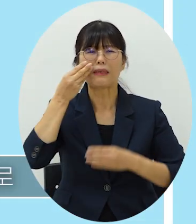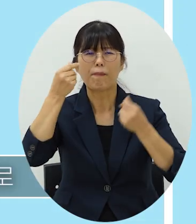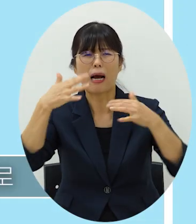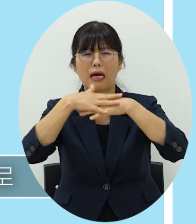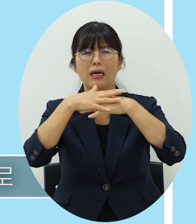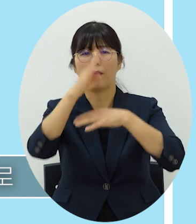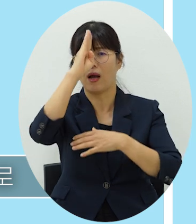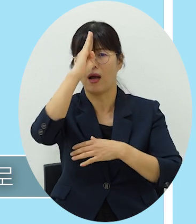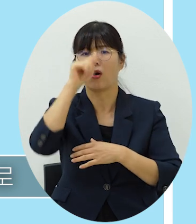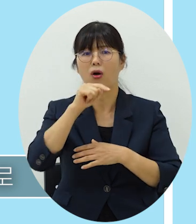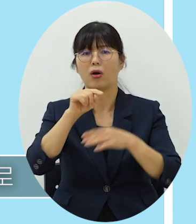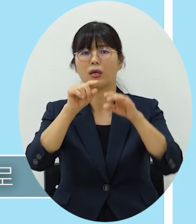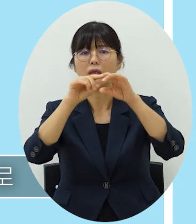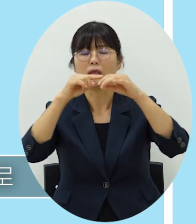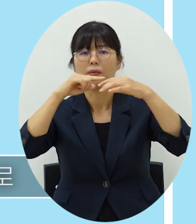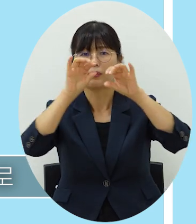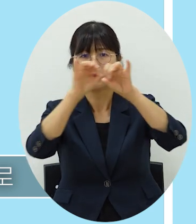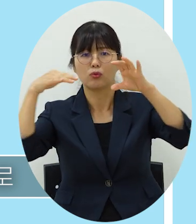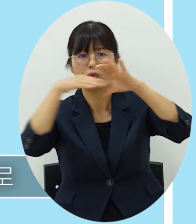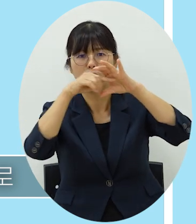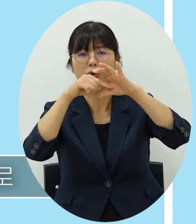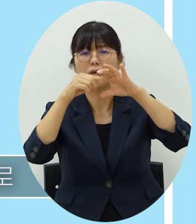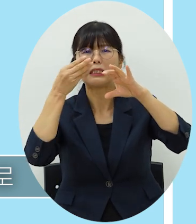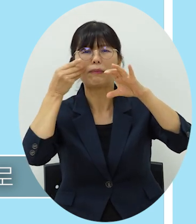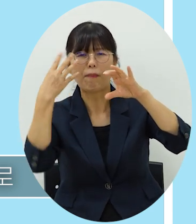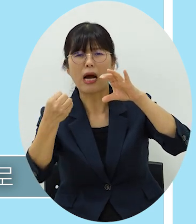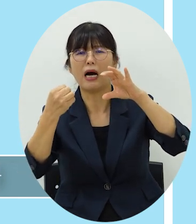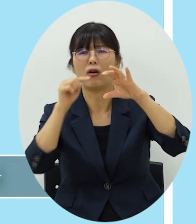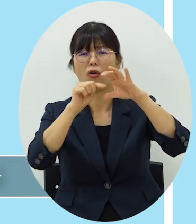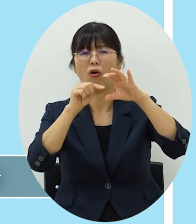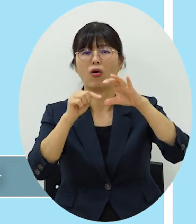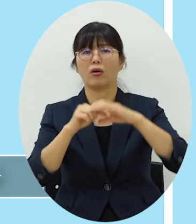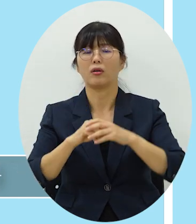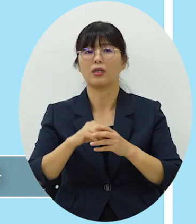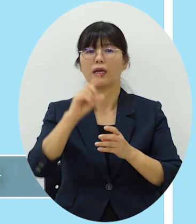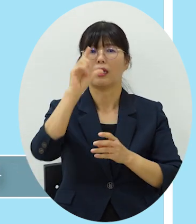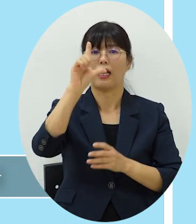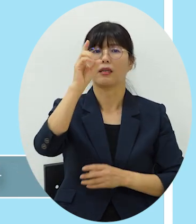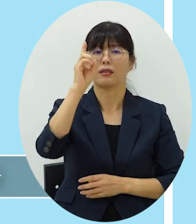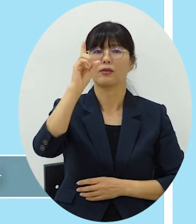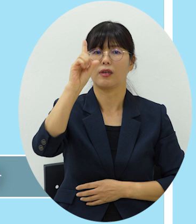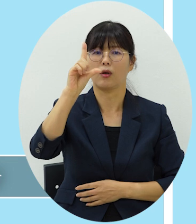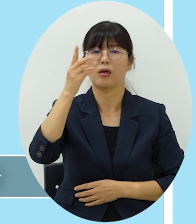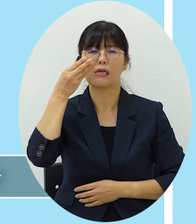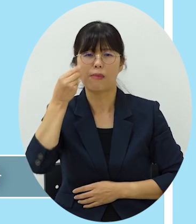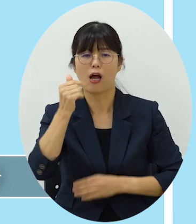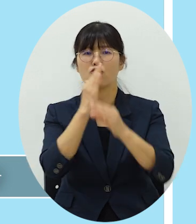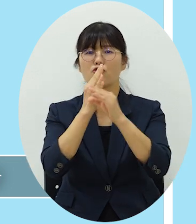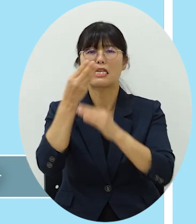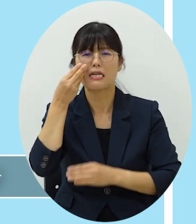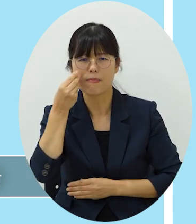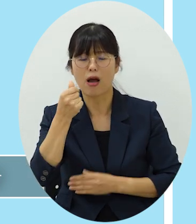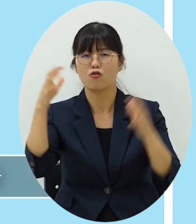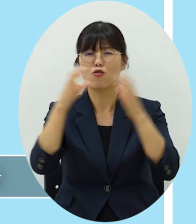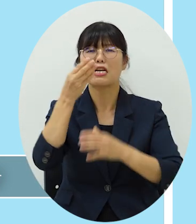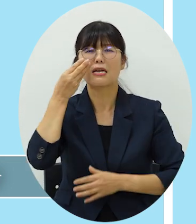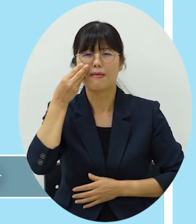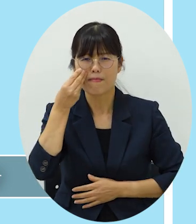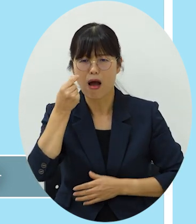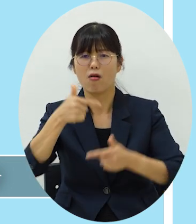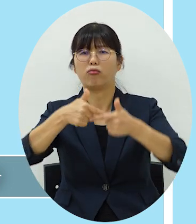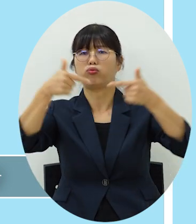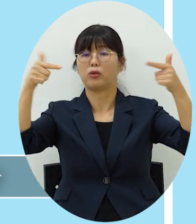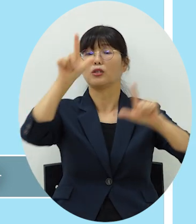이상지질혈증이란 혈액 속에 지질 또는 지방 성분이 많아진 상태로 LDL 콜레스테롤, 중성지방, 총